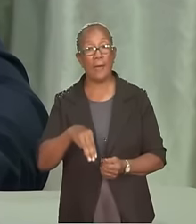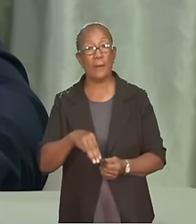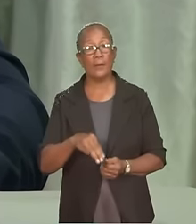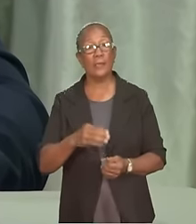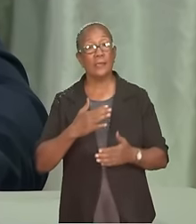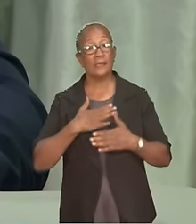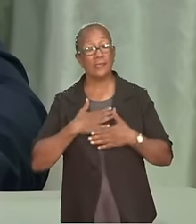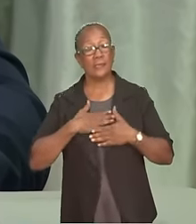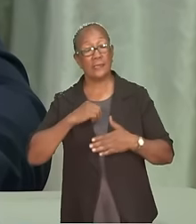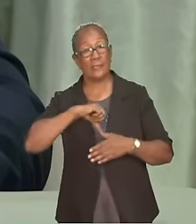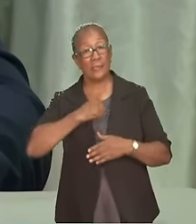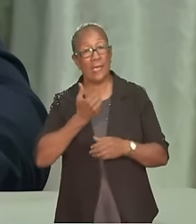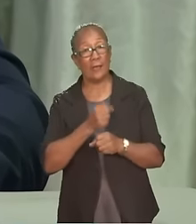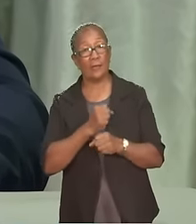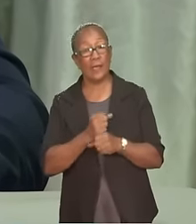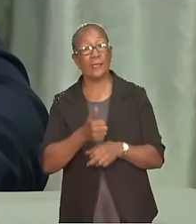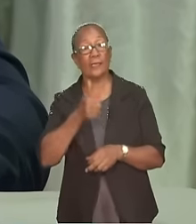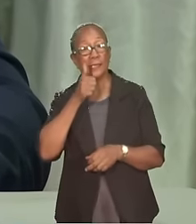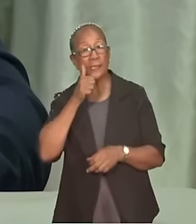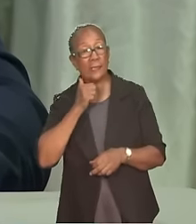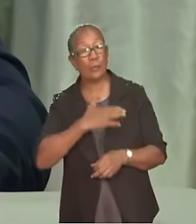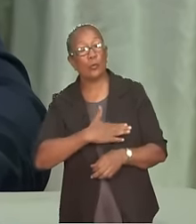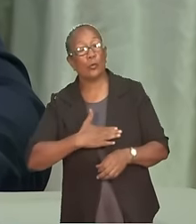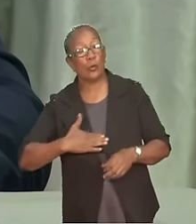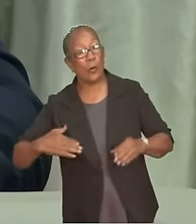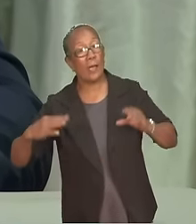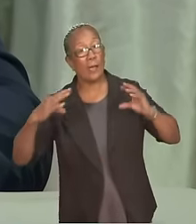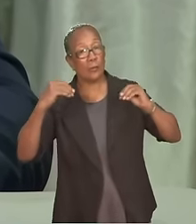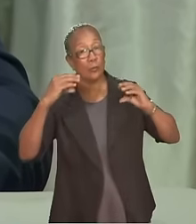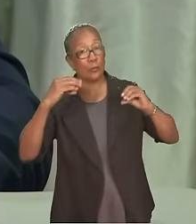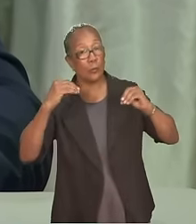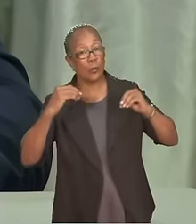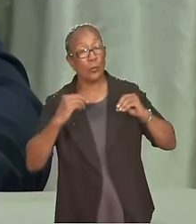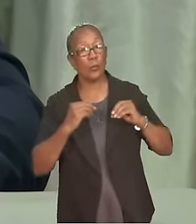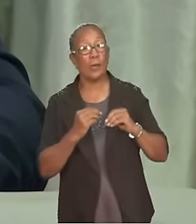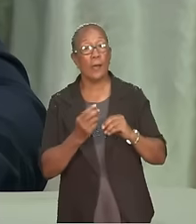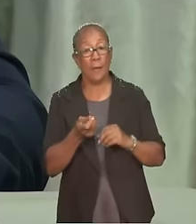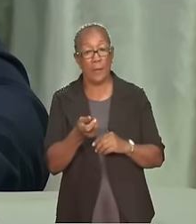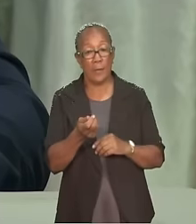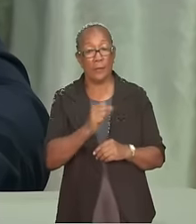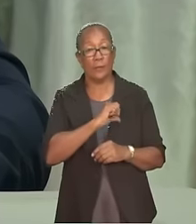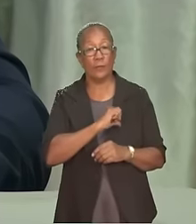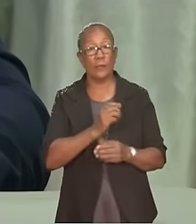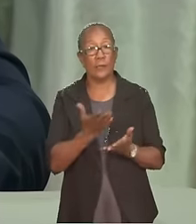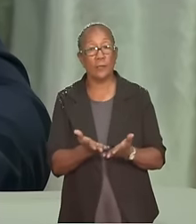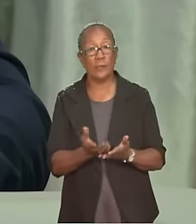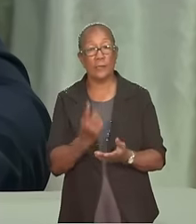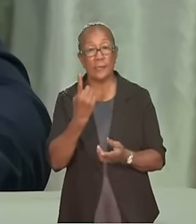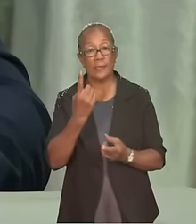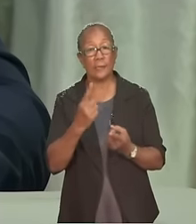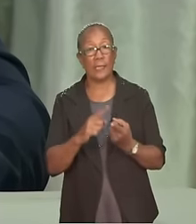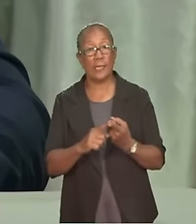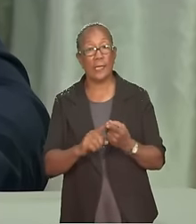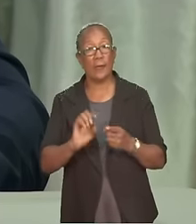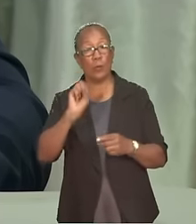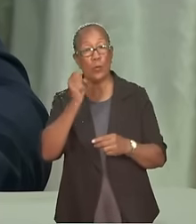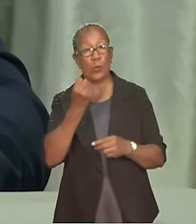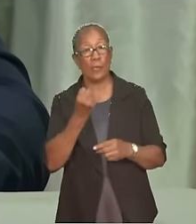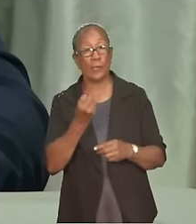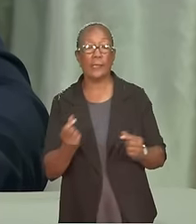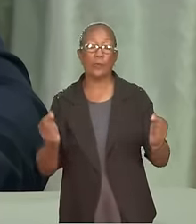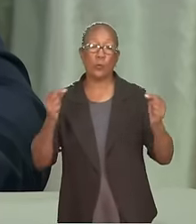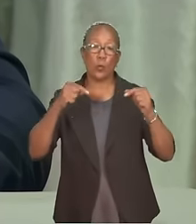heeft. Gisteren hebben we heel lang gesproken met financierders. En het blijkt dat er een optie is. Dat wordt nu komende week